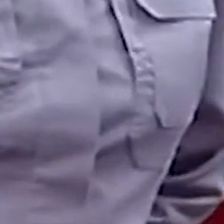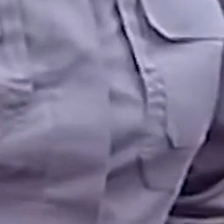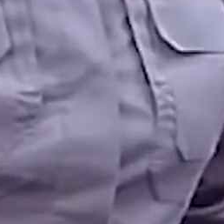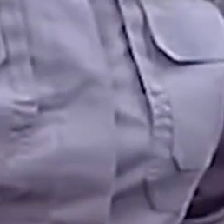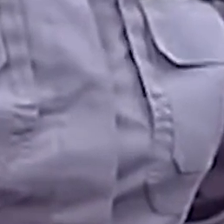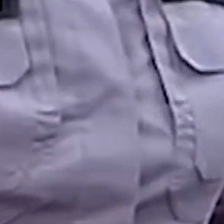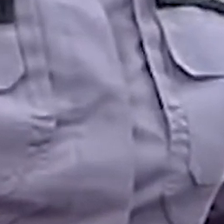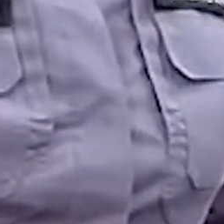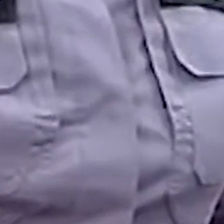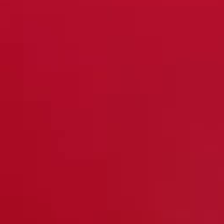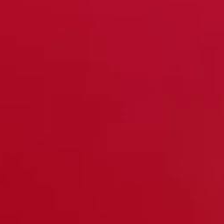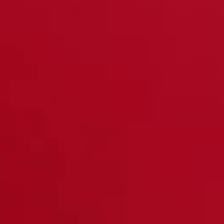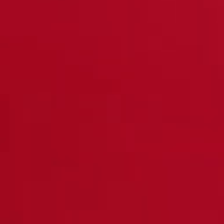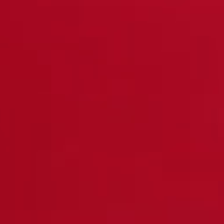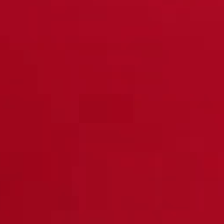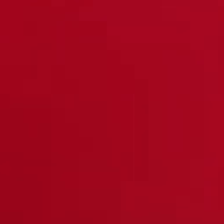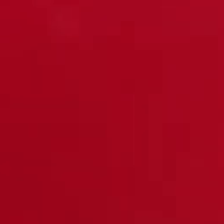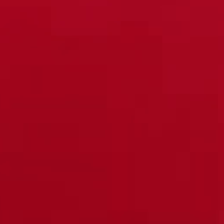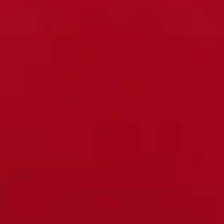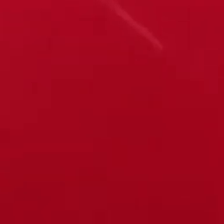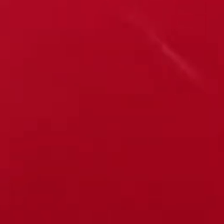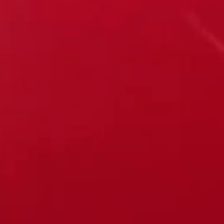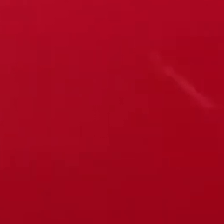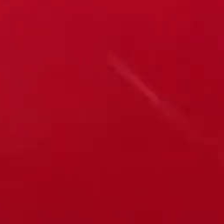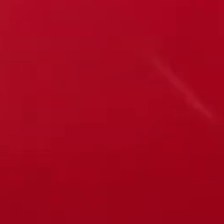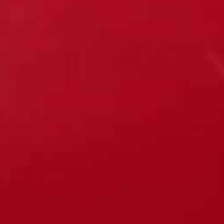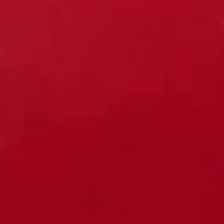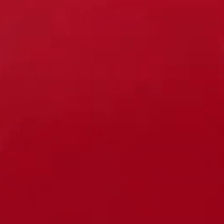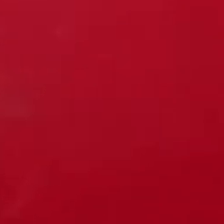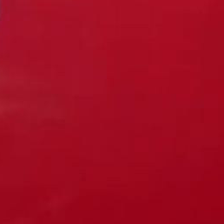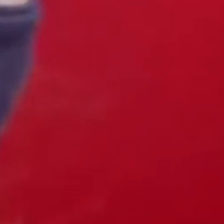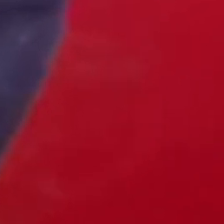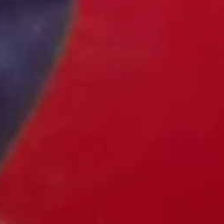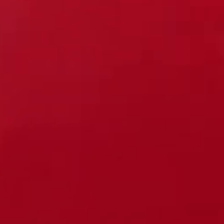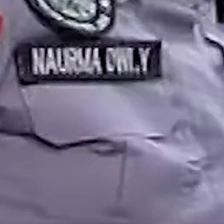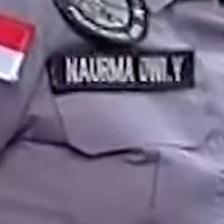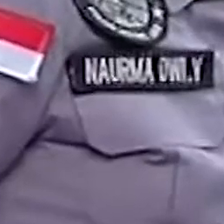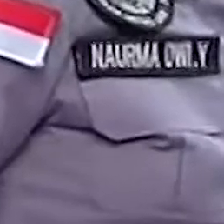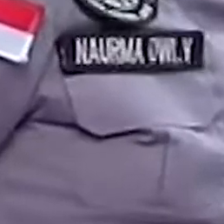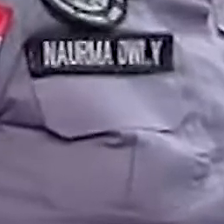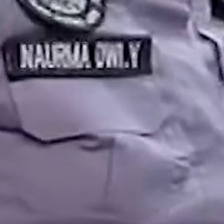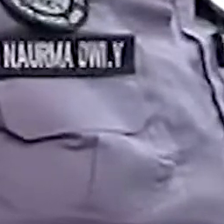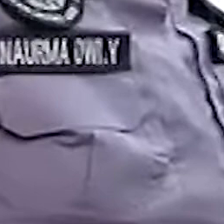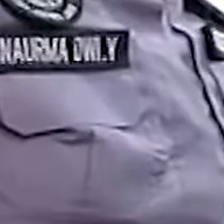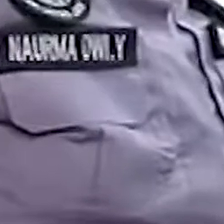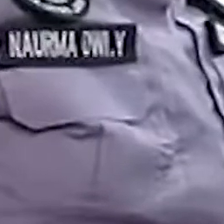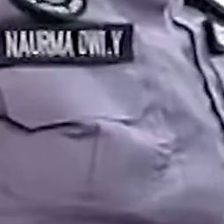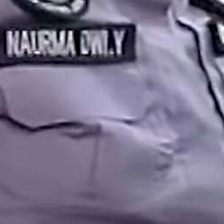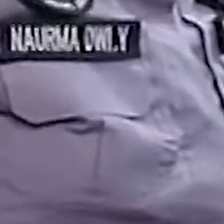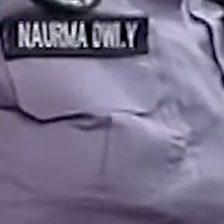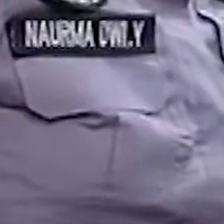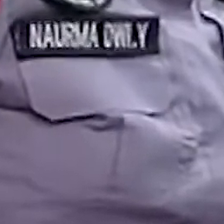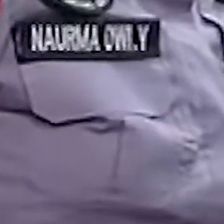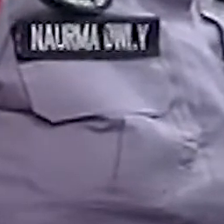kepolisian kepada polisi Reza mengaku kembali menggunakan sabu sejak empat bulan lalu polisi menjerat Reza dengan undang-undang